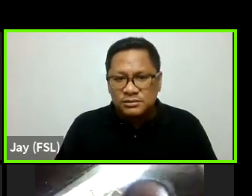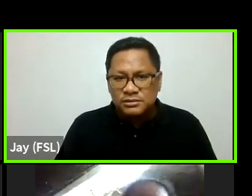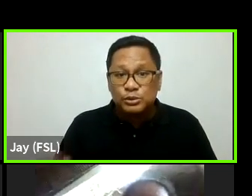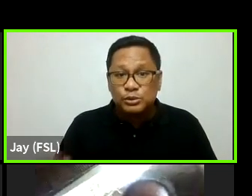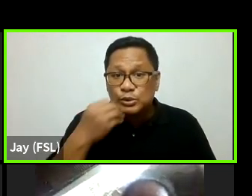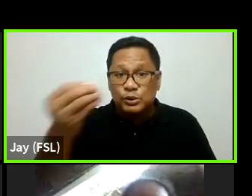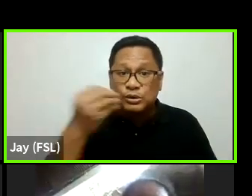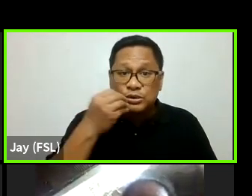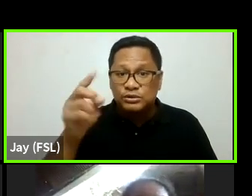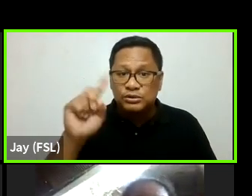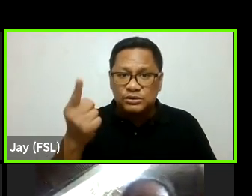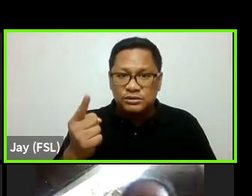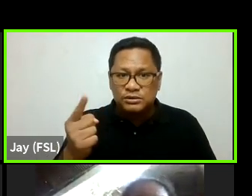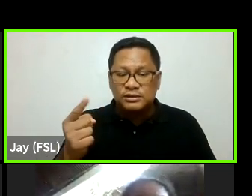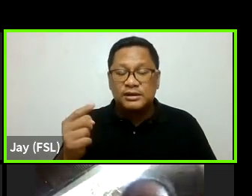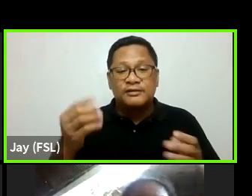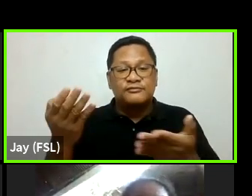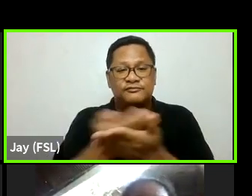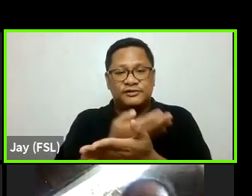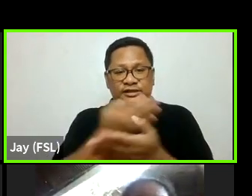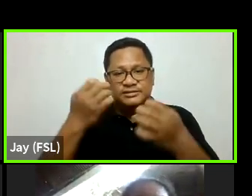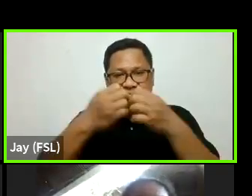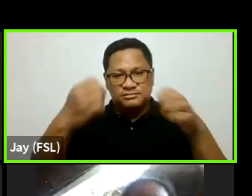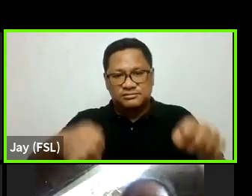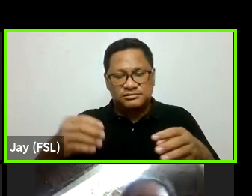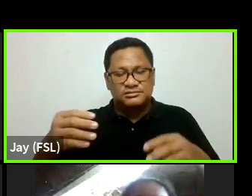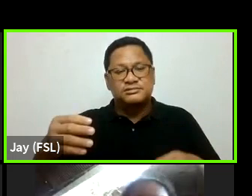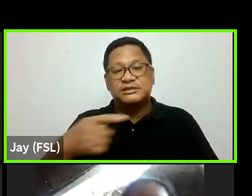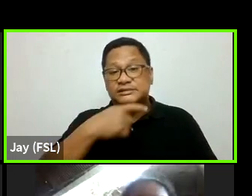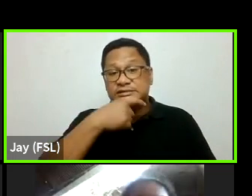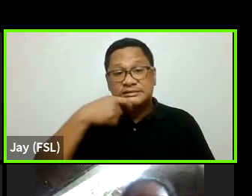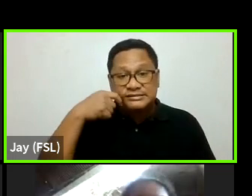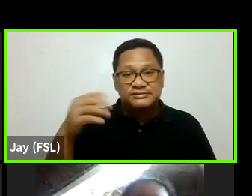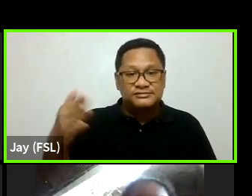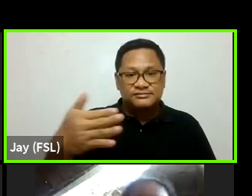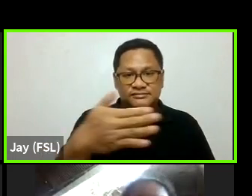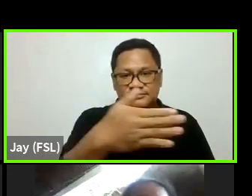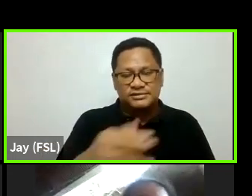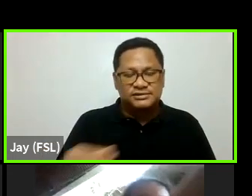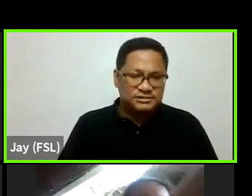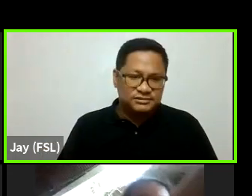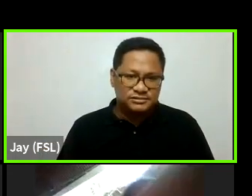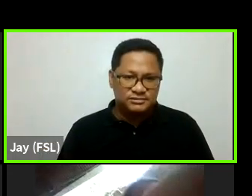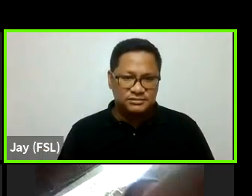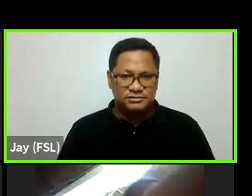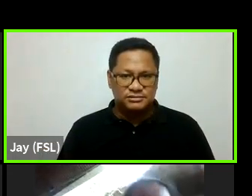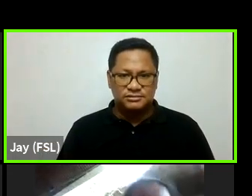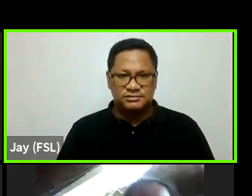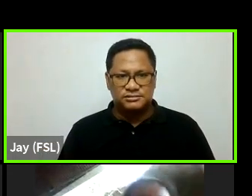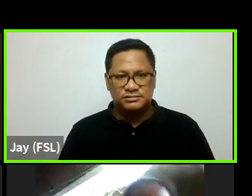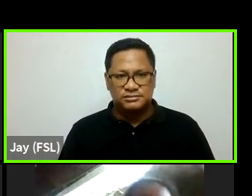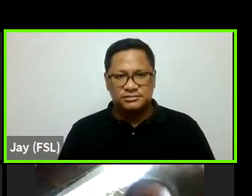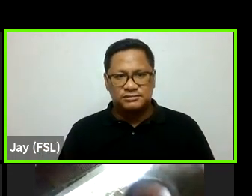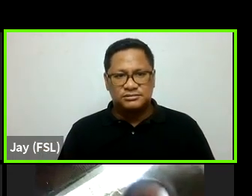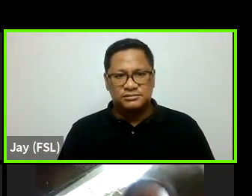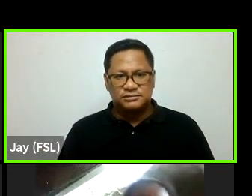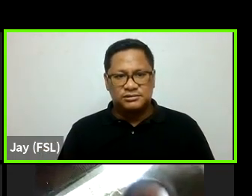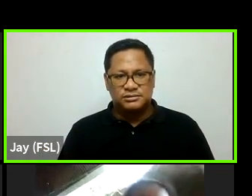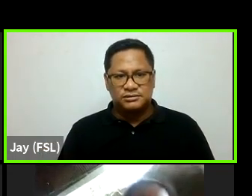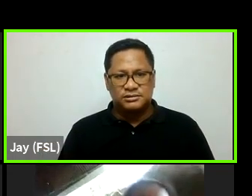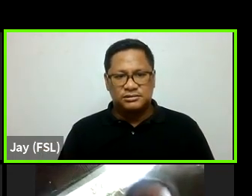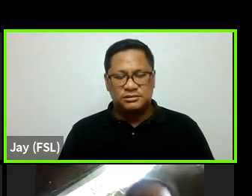lang, fresh egg tsaka dried fish. Fresh egg tsaka dried fish. Oo. Yeah,